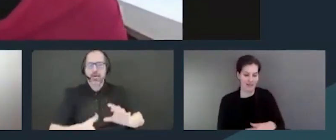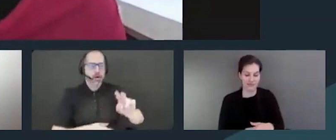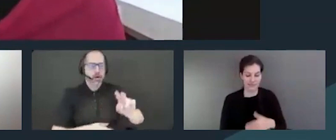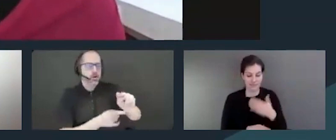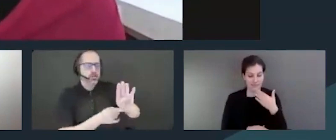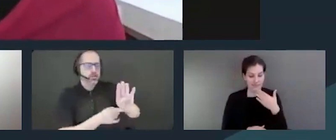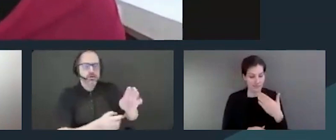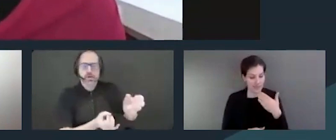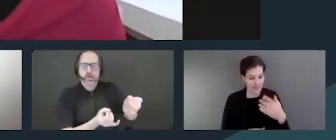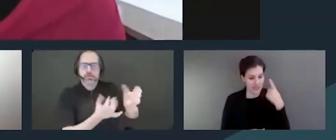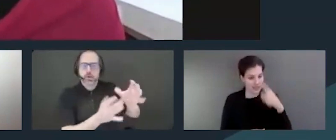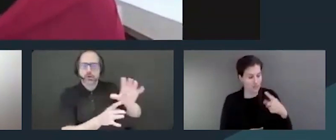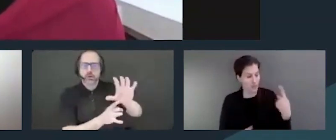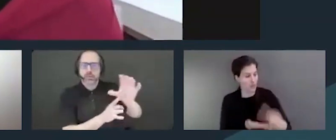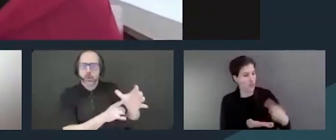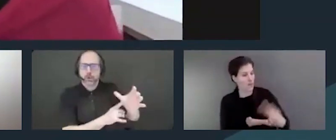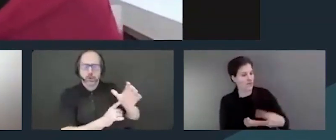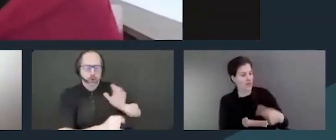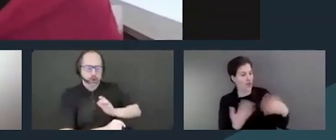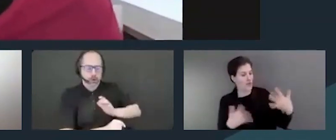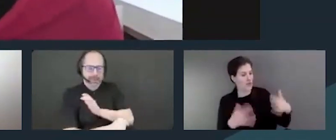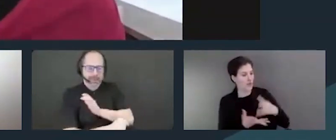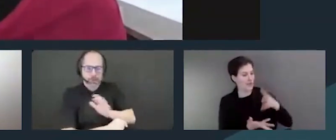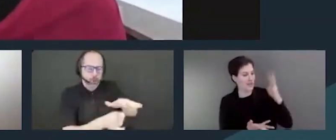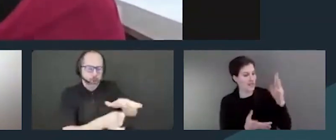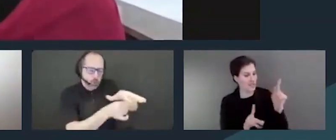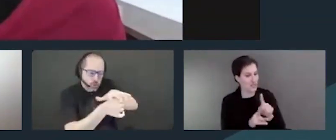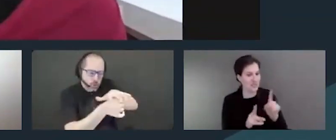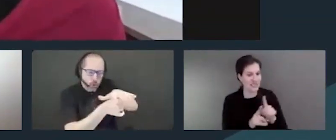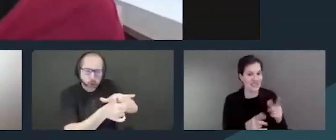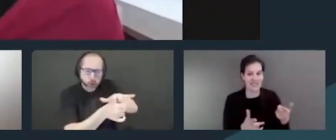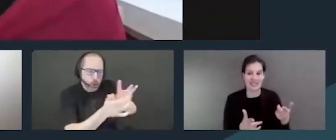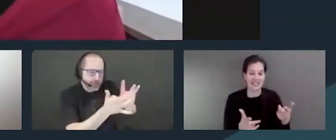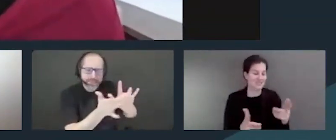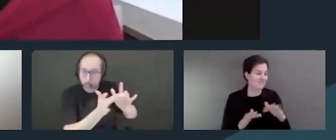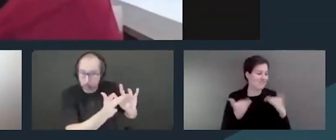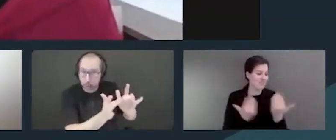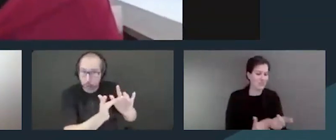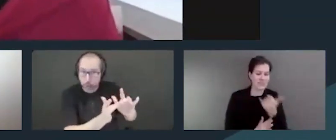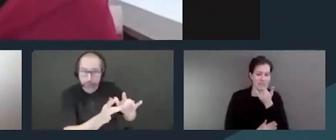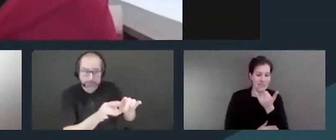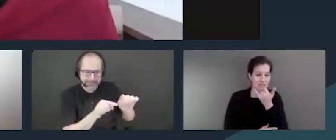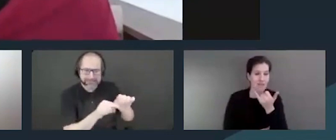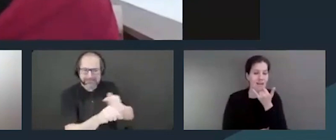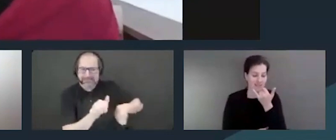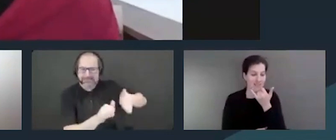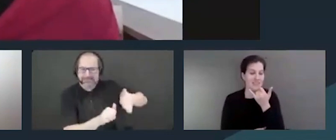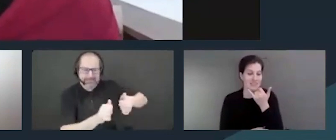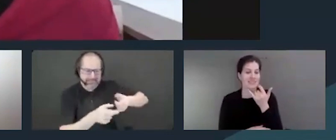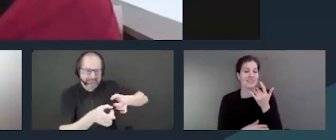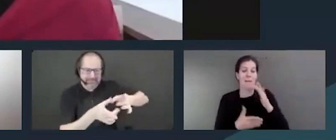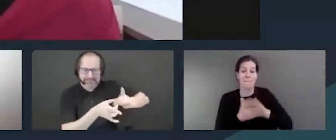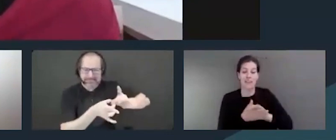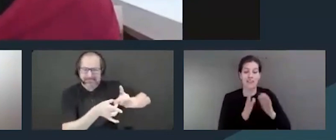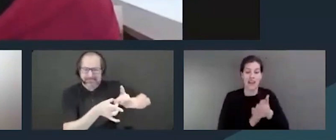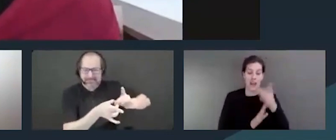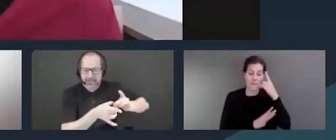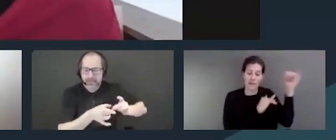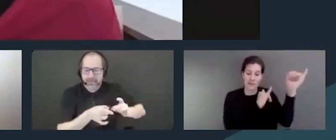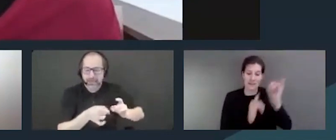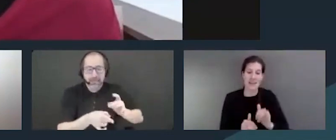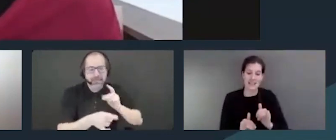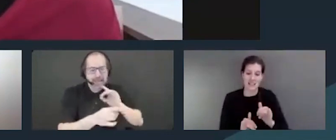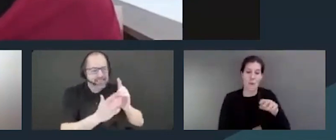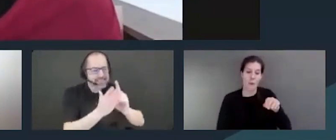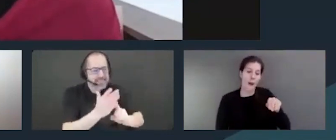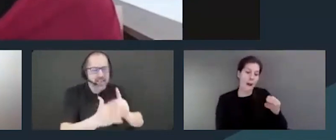RSN, du Conseil multiculturel du Nouveau-Brunswick. Ce programme est conçu pour assurer la prestation de services d'établissement dans